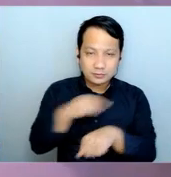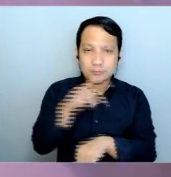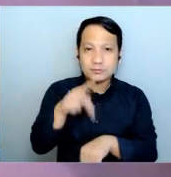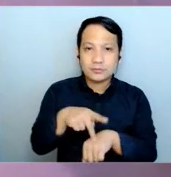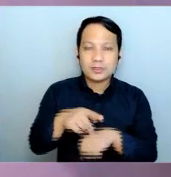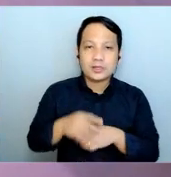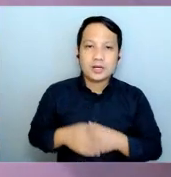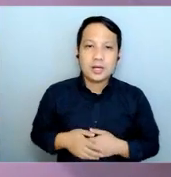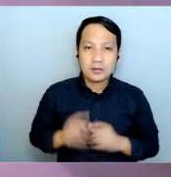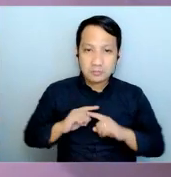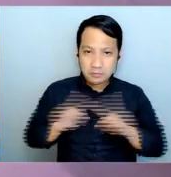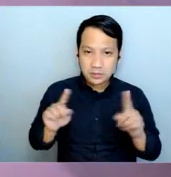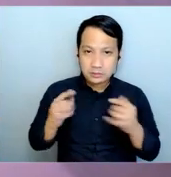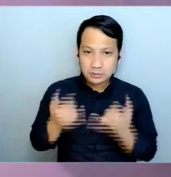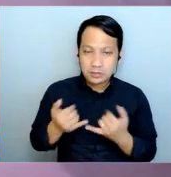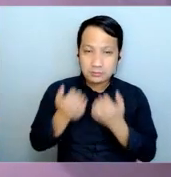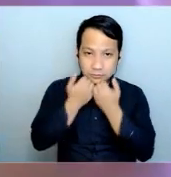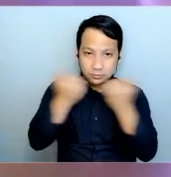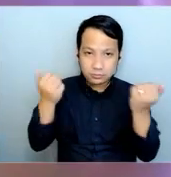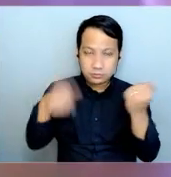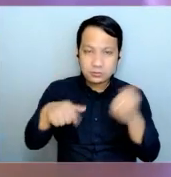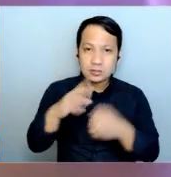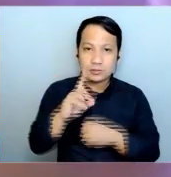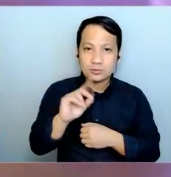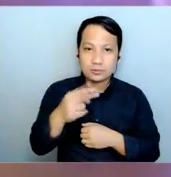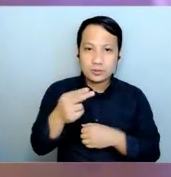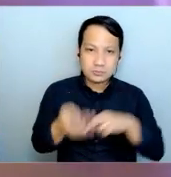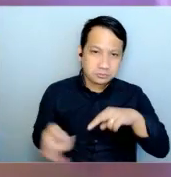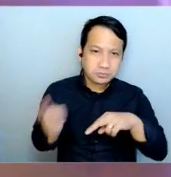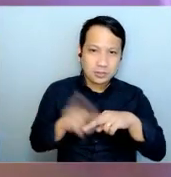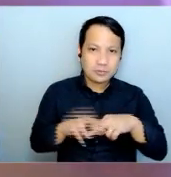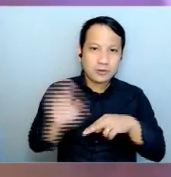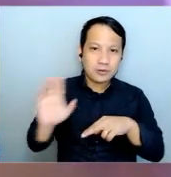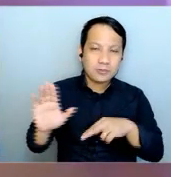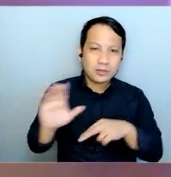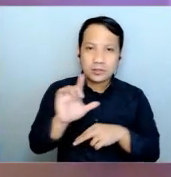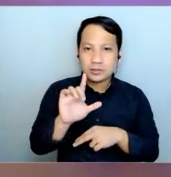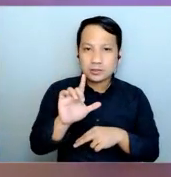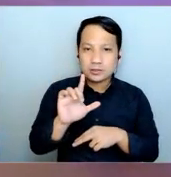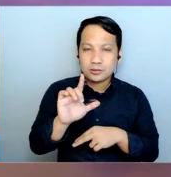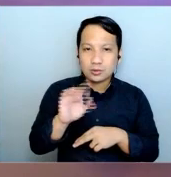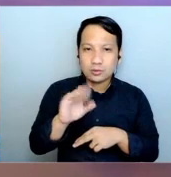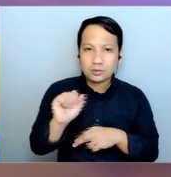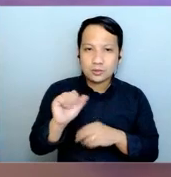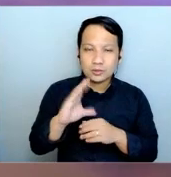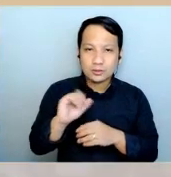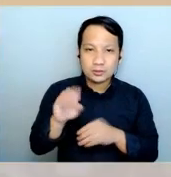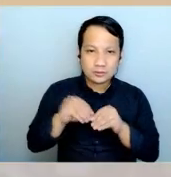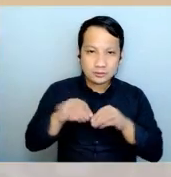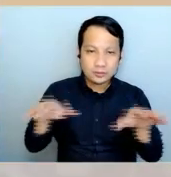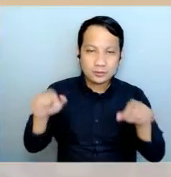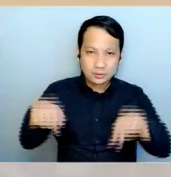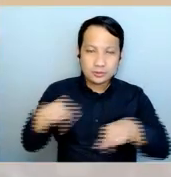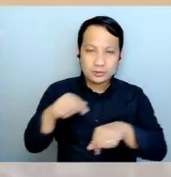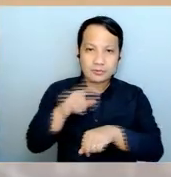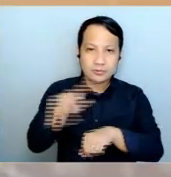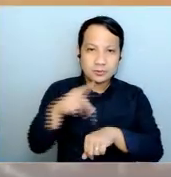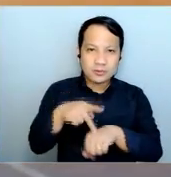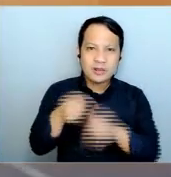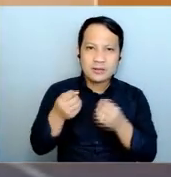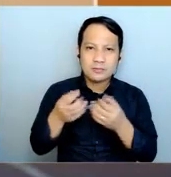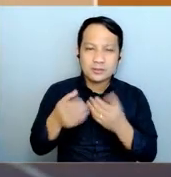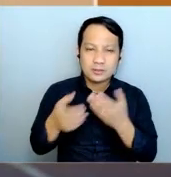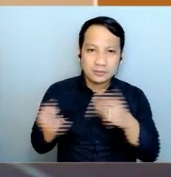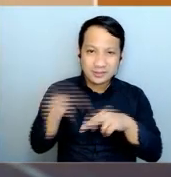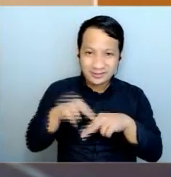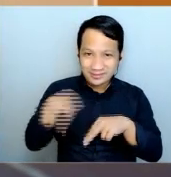Pero kasabay nito, inanunsyo ng Department of Health na nadagdagan pa ang local case ng Delta variant sa bansa. Pinakamarami sa Metro